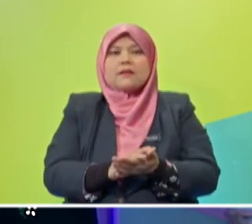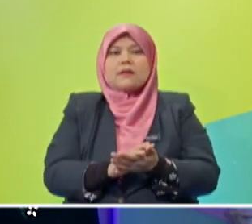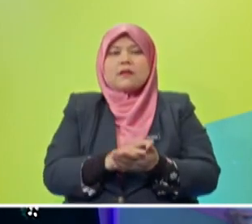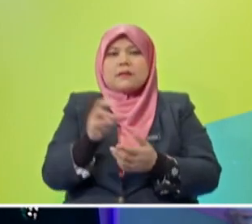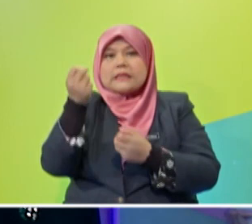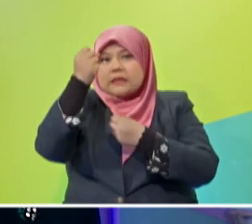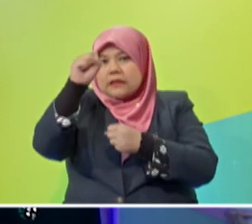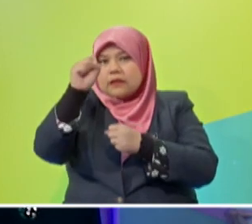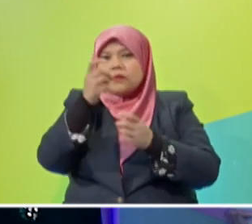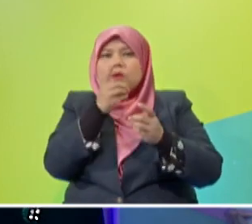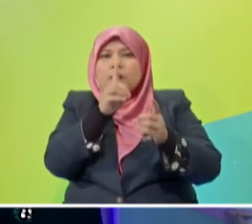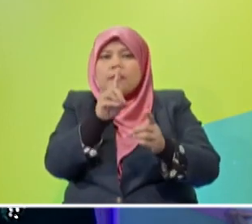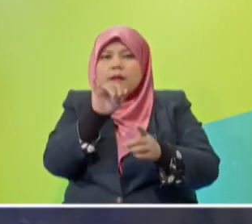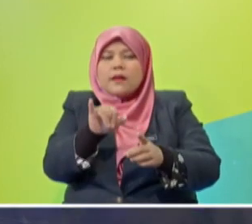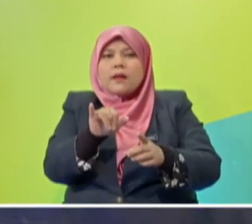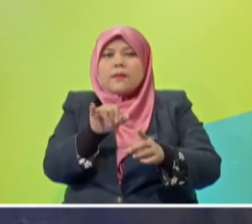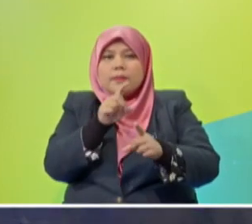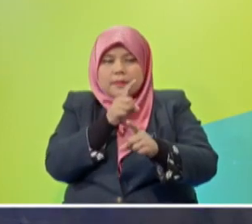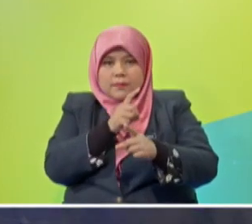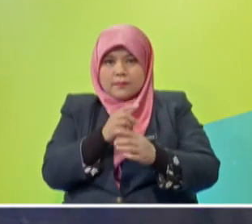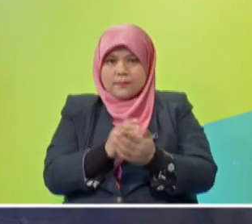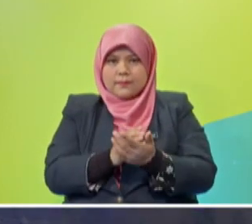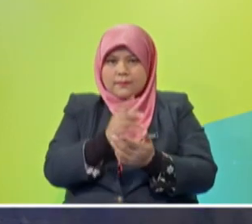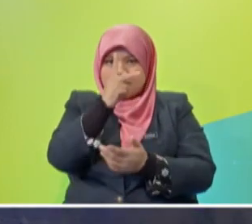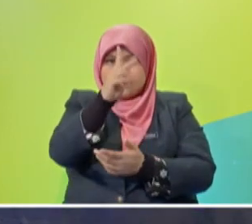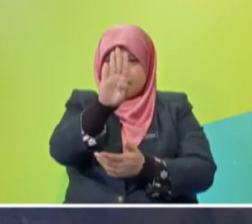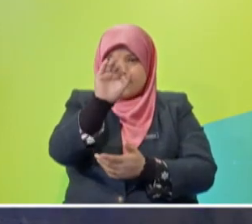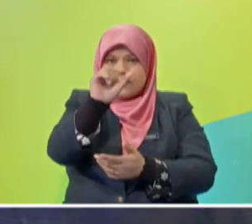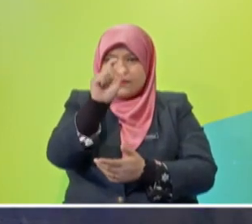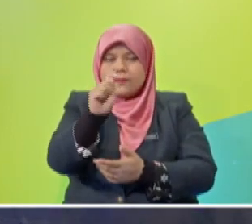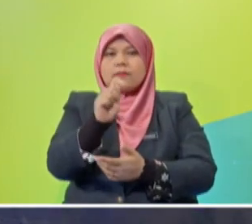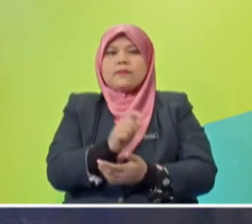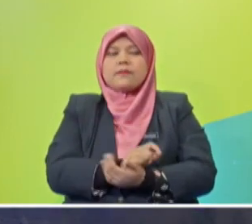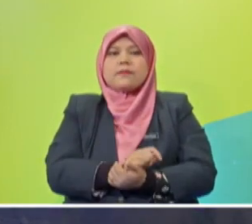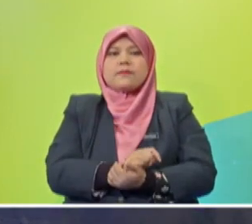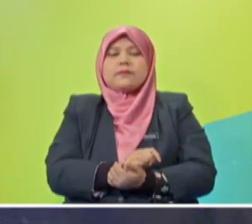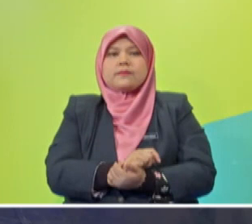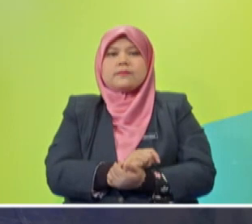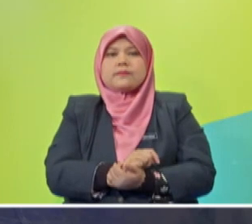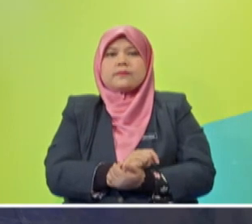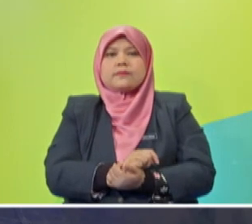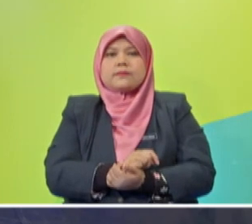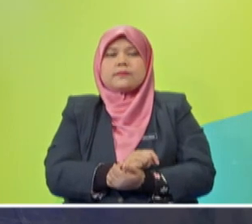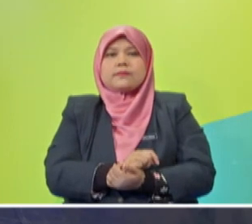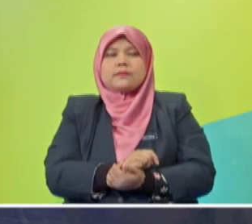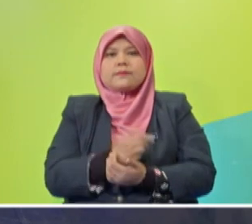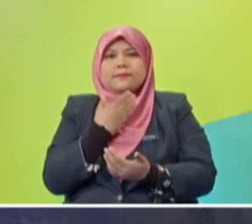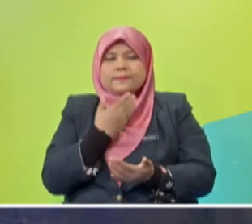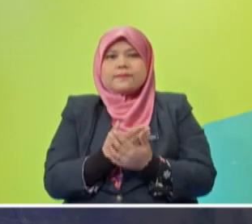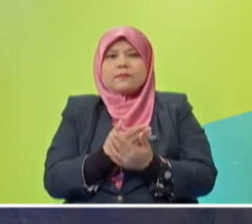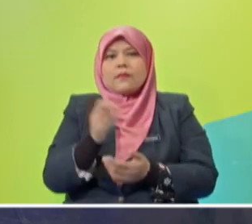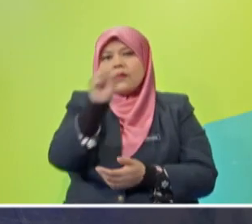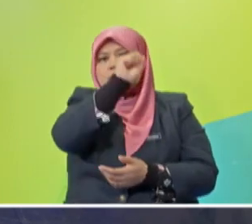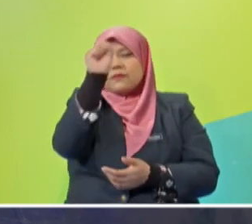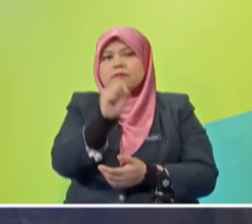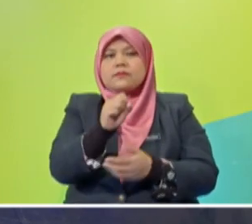fikir jawapan yang berunsurkan kebat. Dan cikgu akan bagi penilaian di situ. Okey, baiklah. Okey, soalan